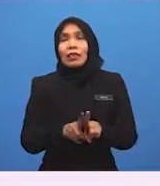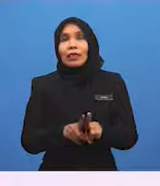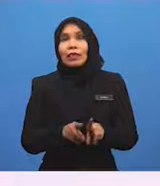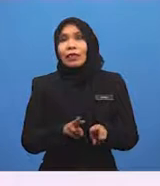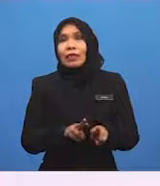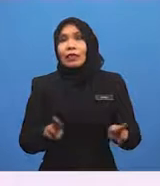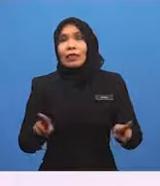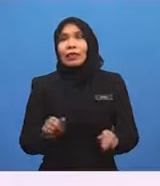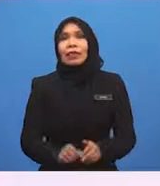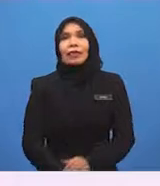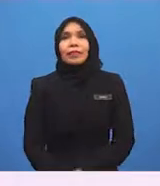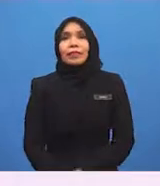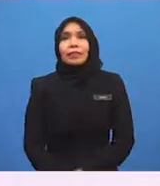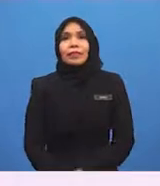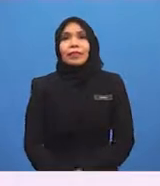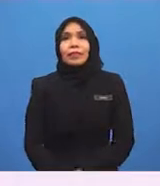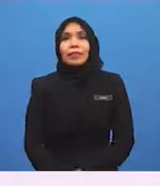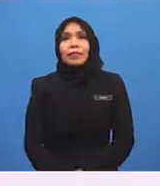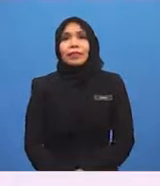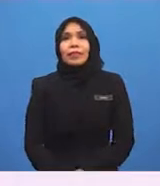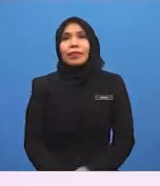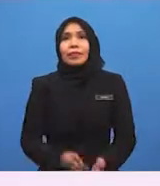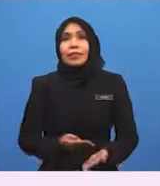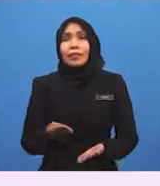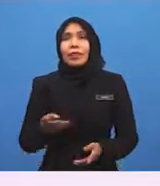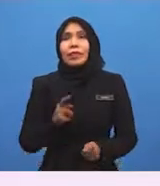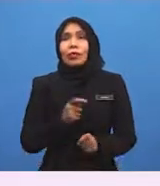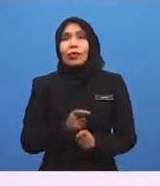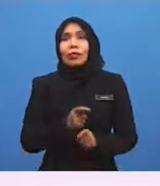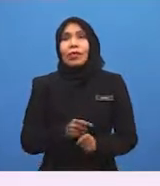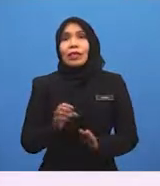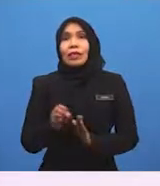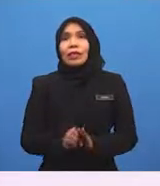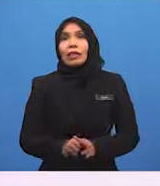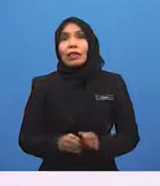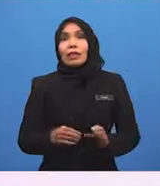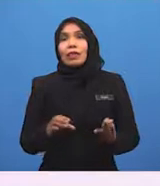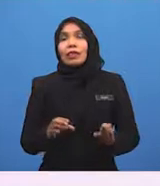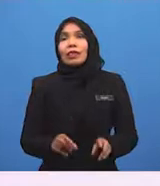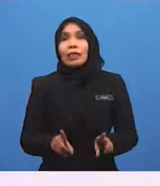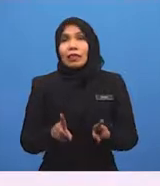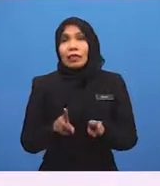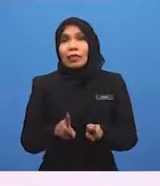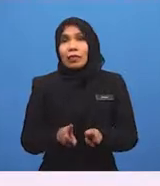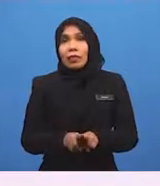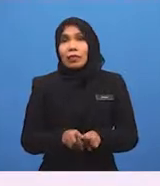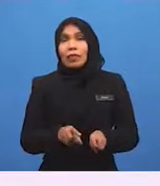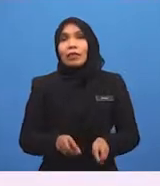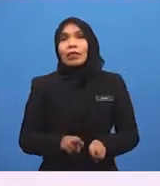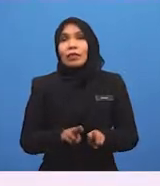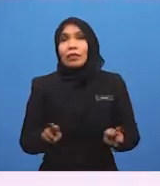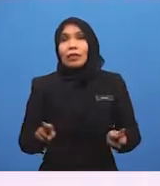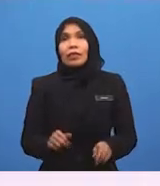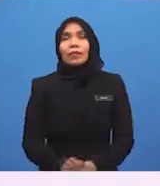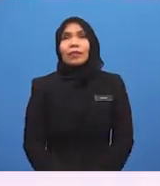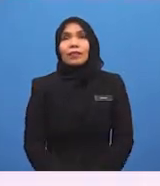yang kedua ialah pengagihan tugas secara sama rata. Pengagihan tugas secara